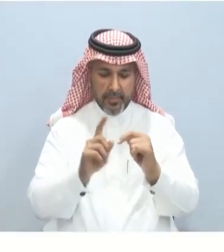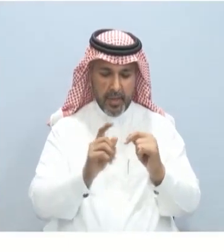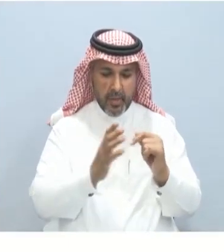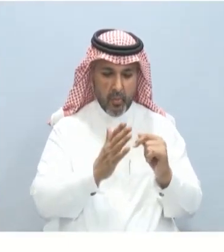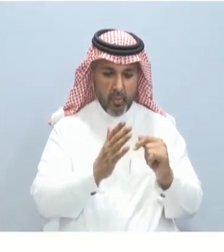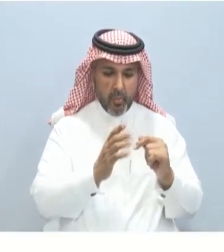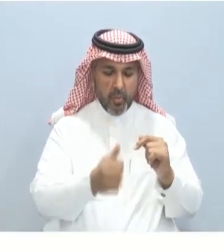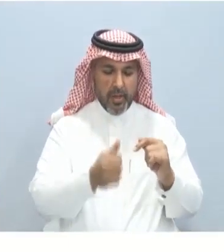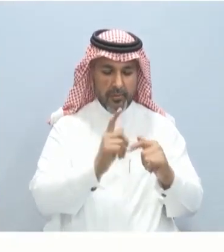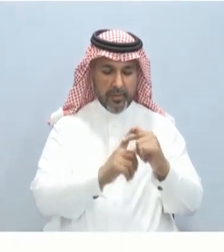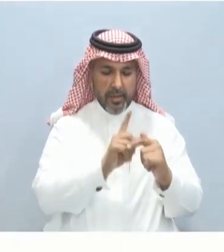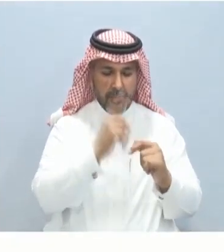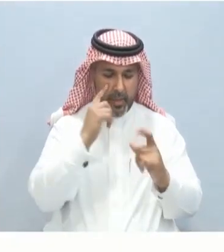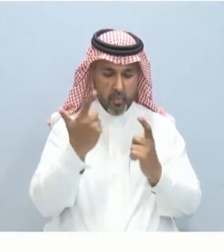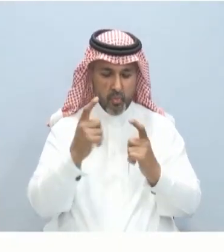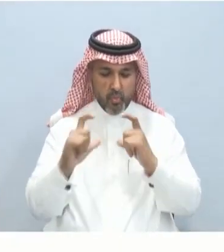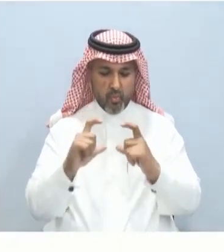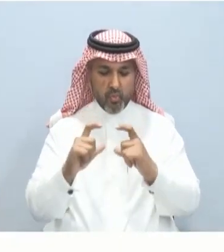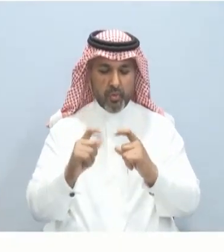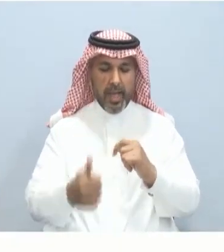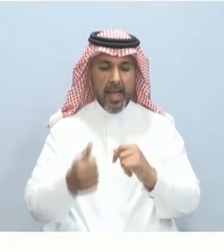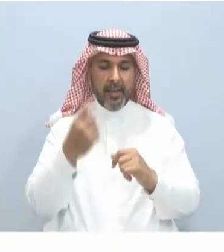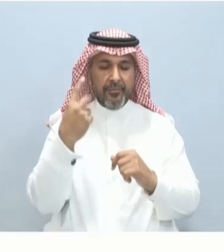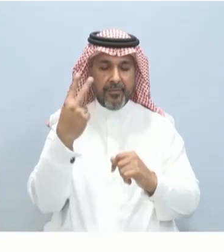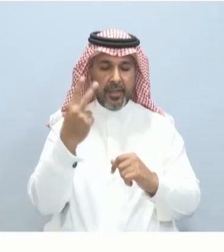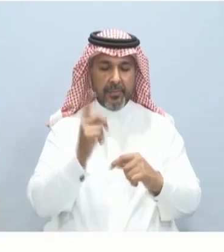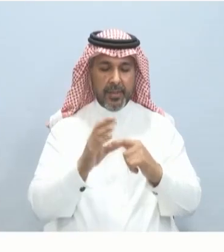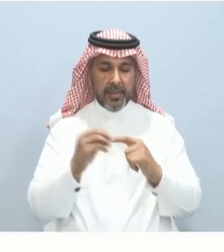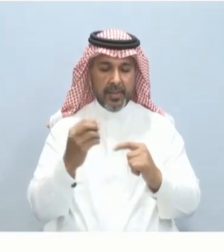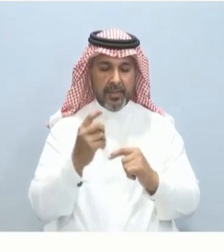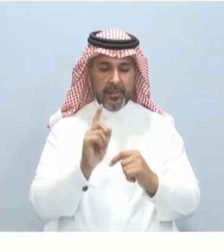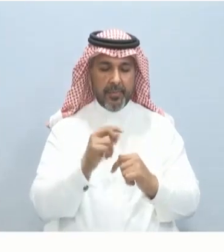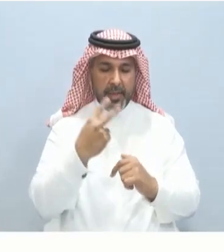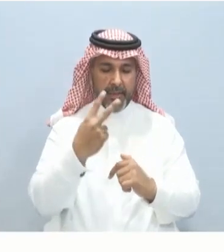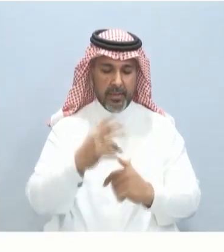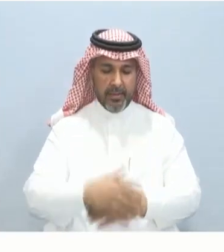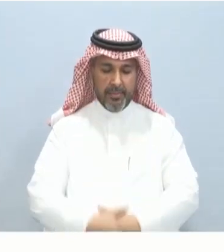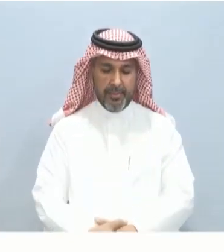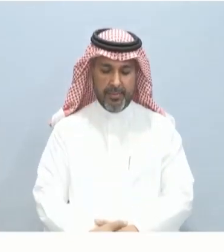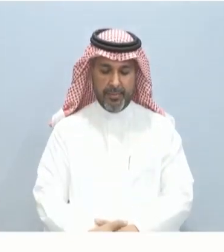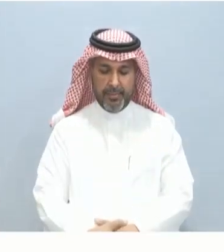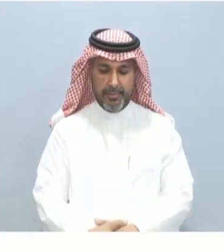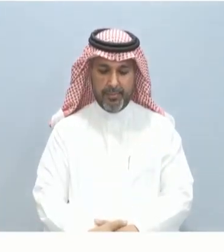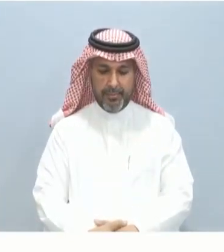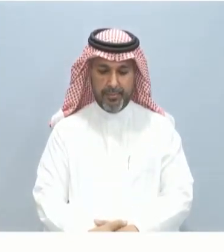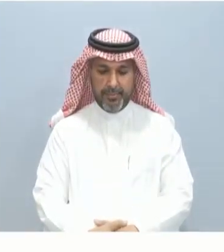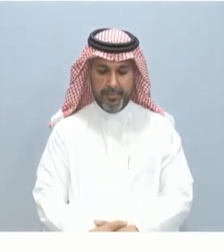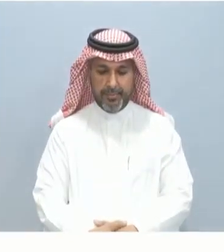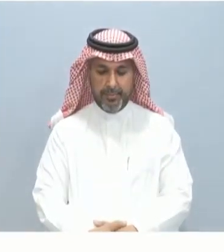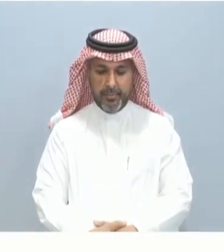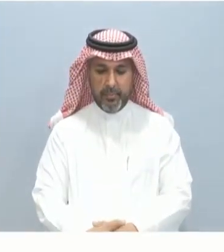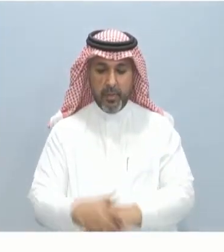ناقص باء تربيع الذي تعرفنا عليه في الحصه السابقه عباره كان عن فرق بين مربعين اذا